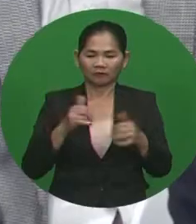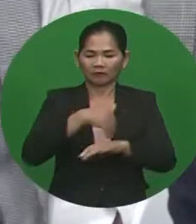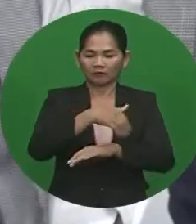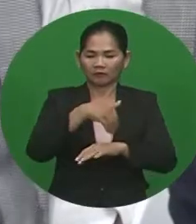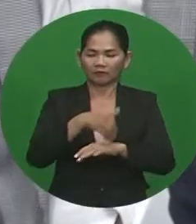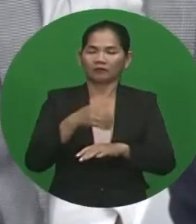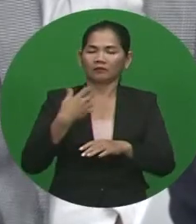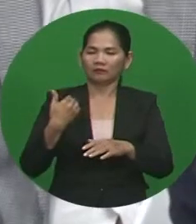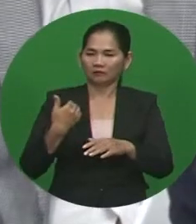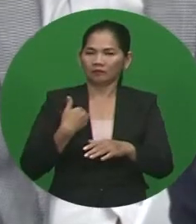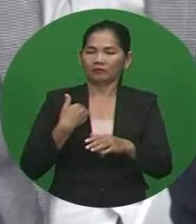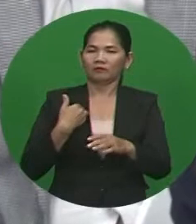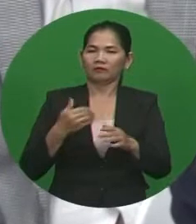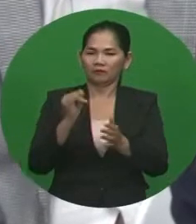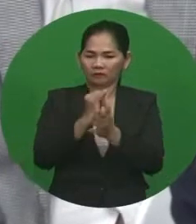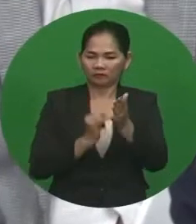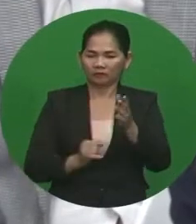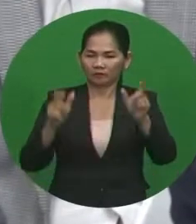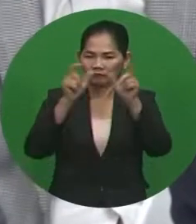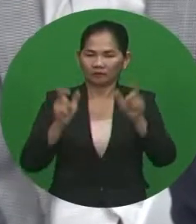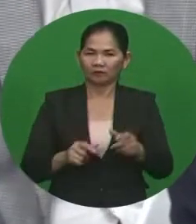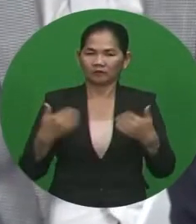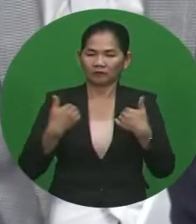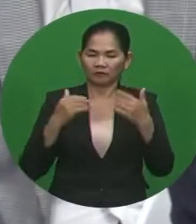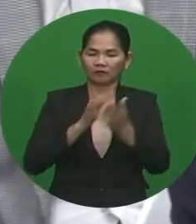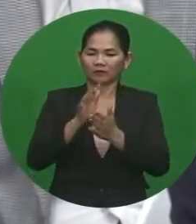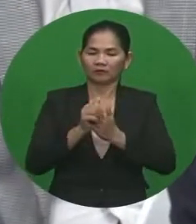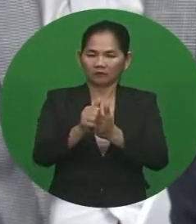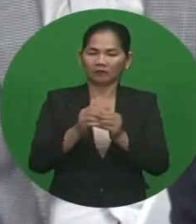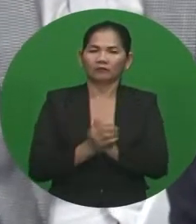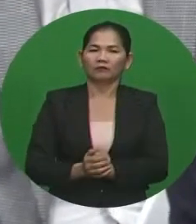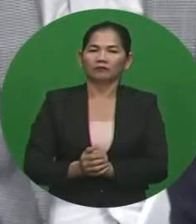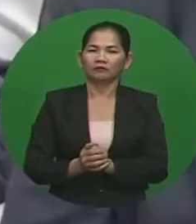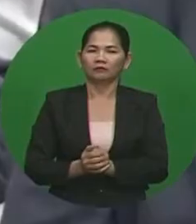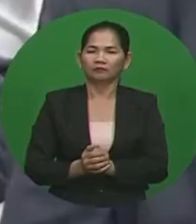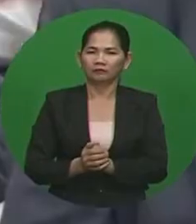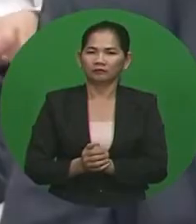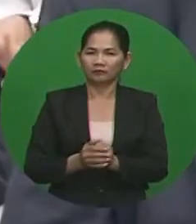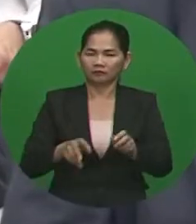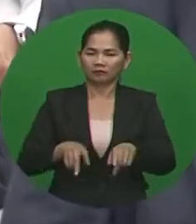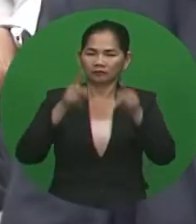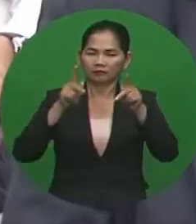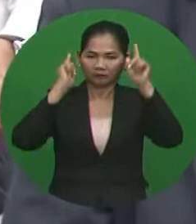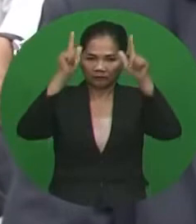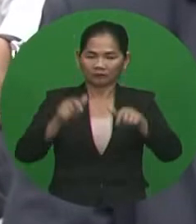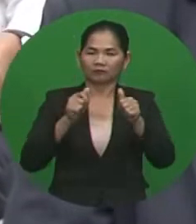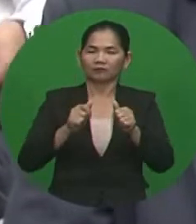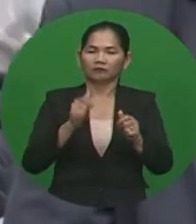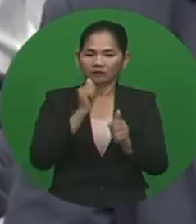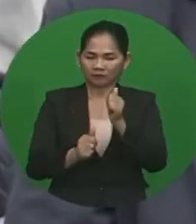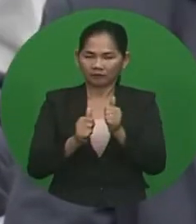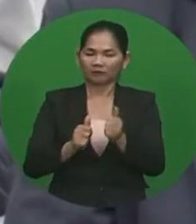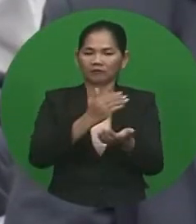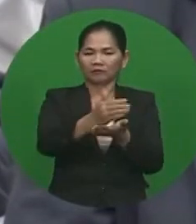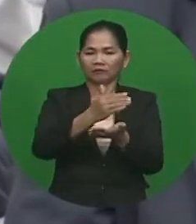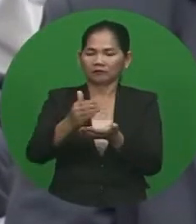ចឌីជីថលនិងសេចក្តីព្រាងក្របខ័ណ្ឌគោលនយោបាយរដ្ឋាភិបាលឌីជីថល ឆ្លៀតក្នុងឱកាសនោះឯកឧត្តមរដ្ឋមន្ត្រីបានចែ